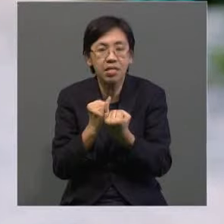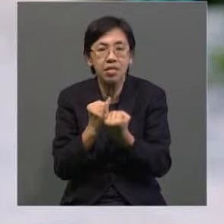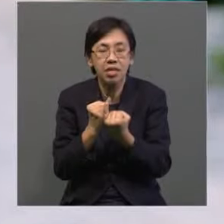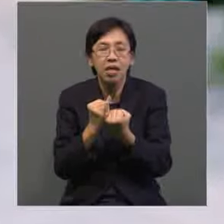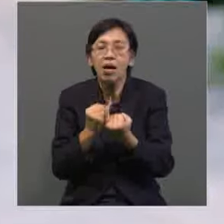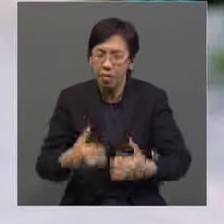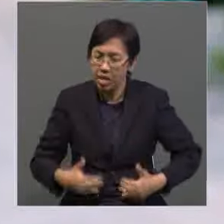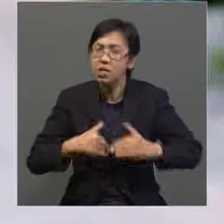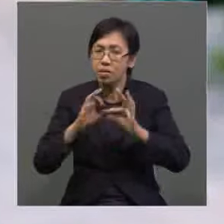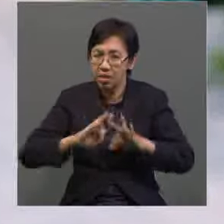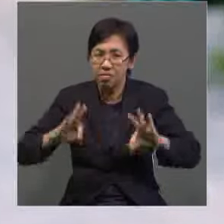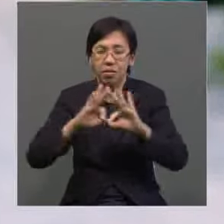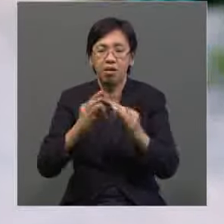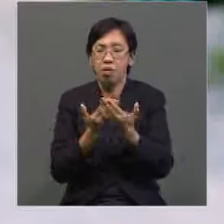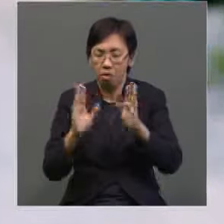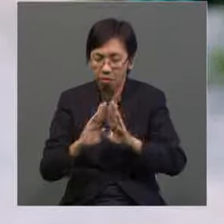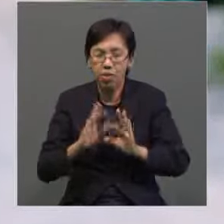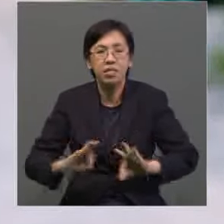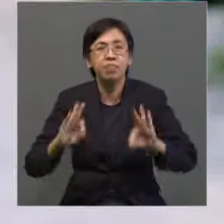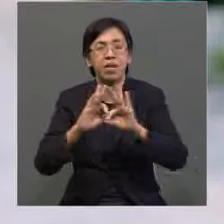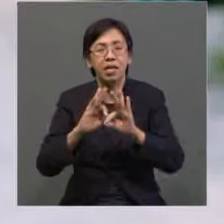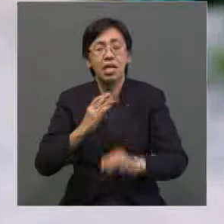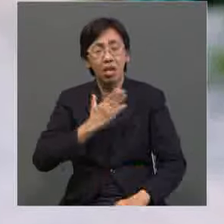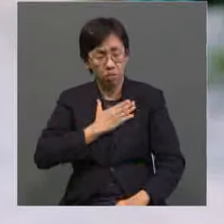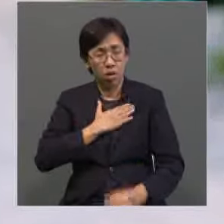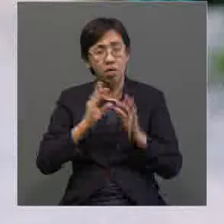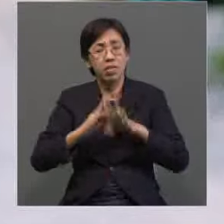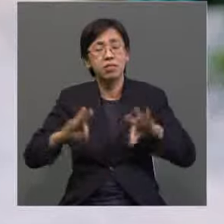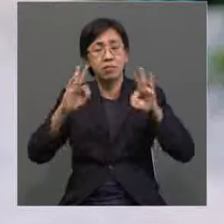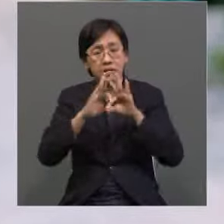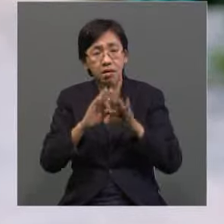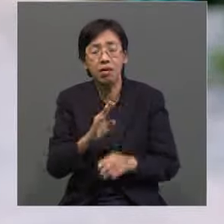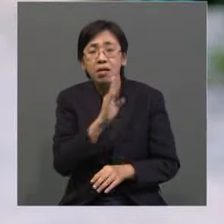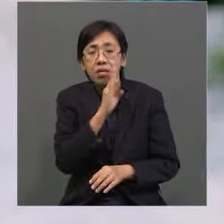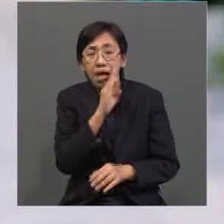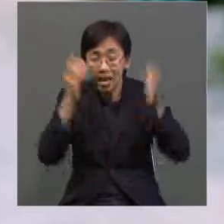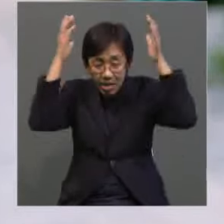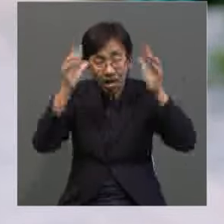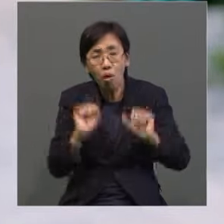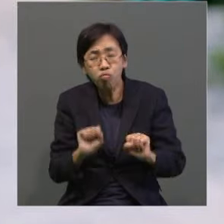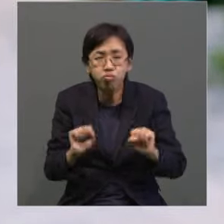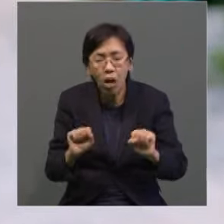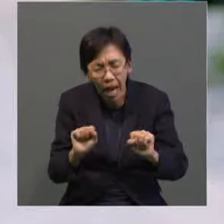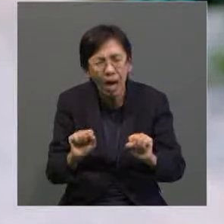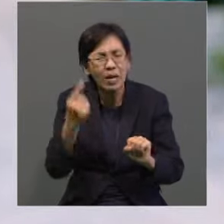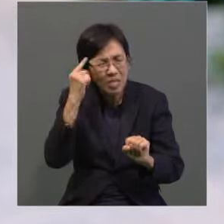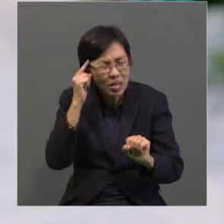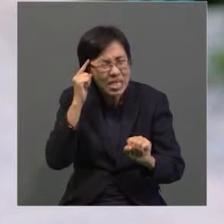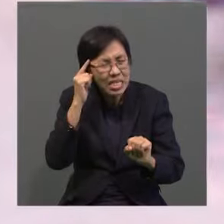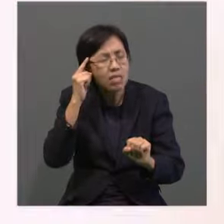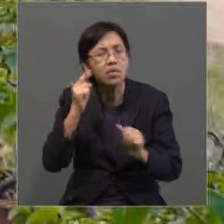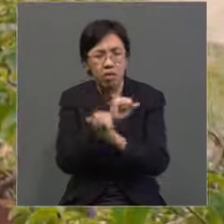าครอบครัวเราสำคัญกว่าแล้วก็ตัวเราก็สำคัญเพราะว่าเราต้องคำนึงถึงความปลอดภัยให้มากที่สุด